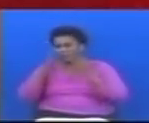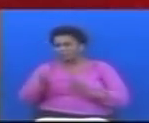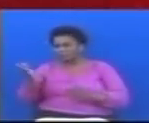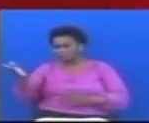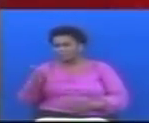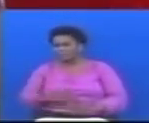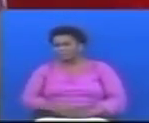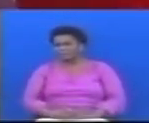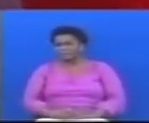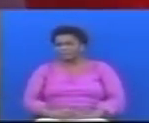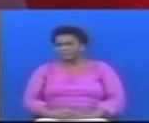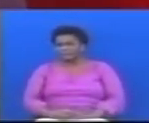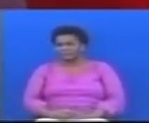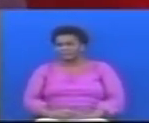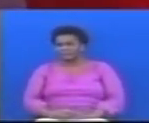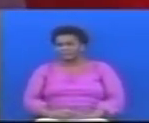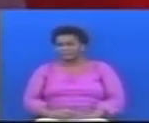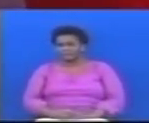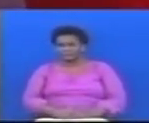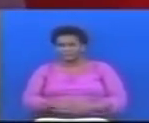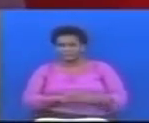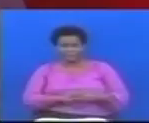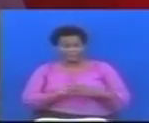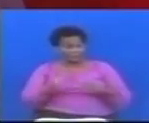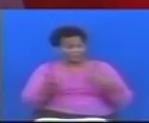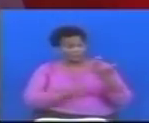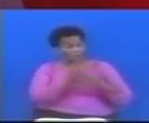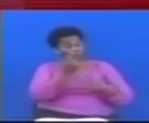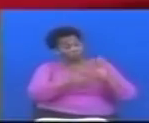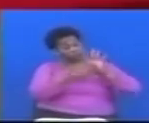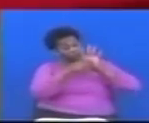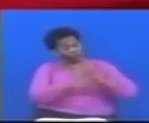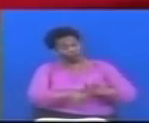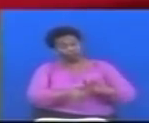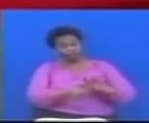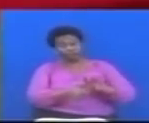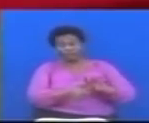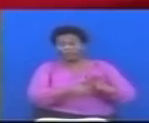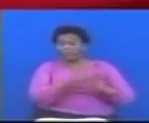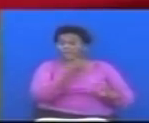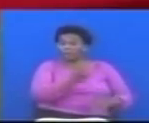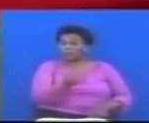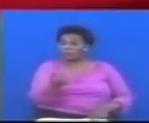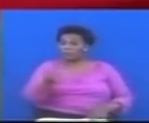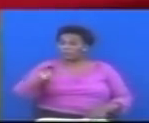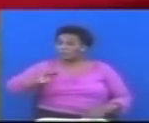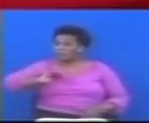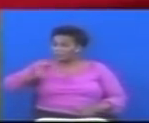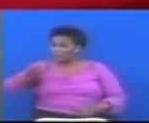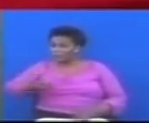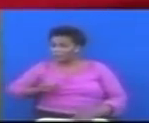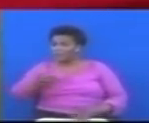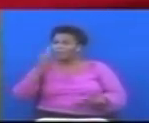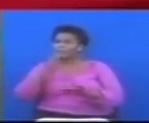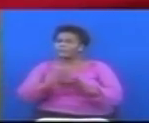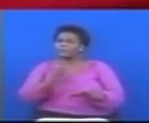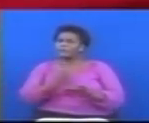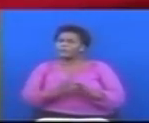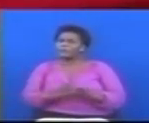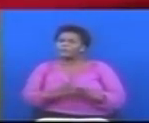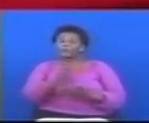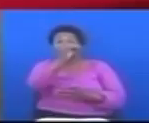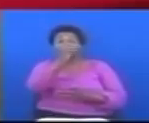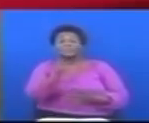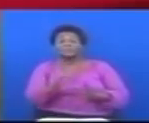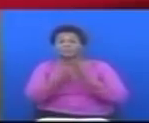ifuatavyo. Matukio haya ya ukatili wa kijinsia dhidi ya wanawake na watoto kwa kiasi kikubwa yanafanywa na watu ambao